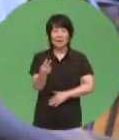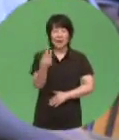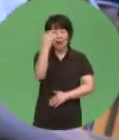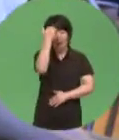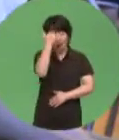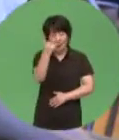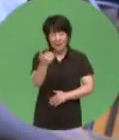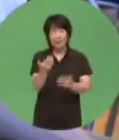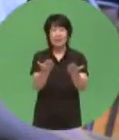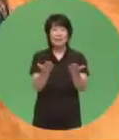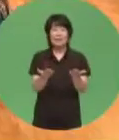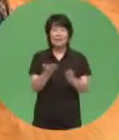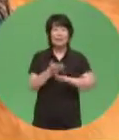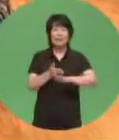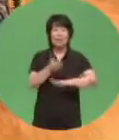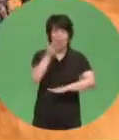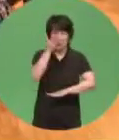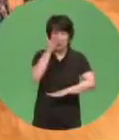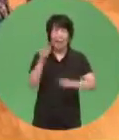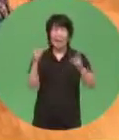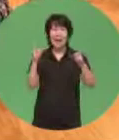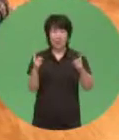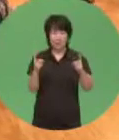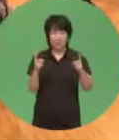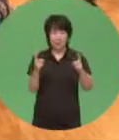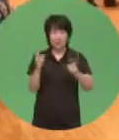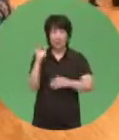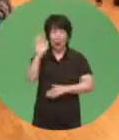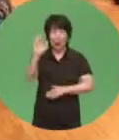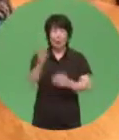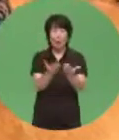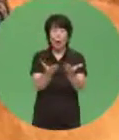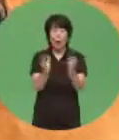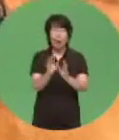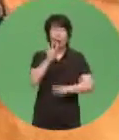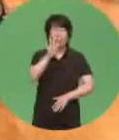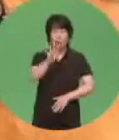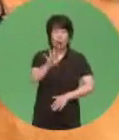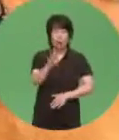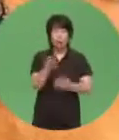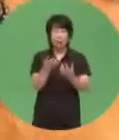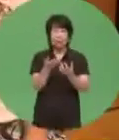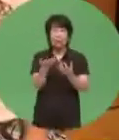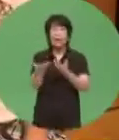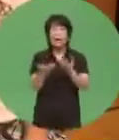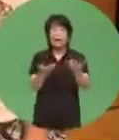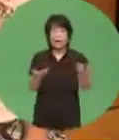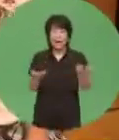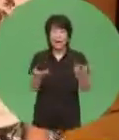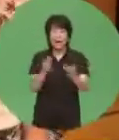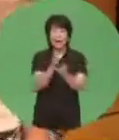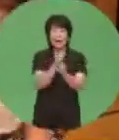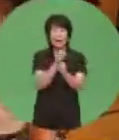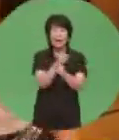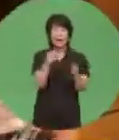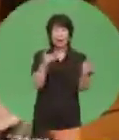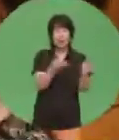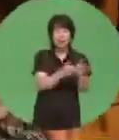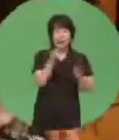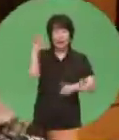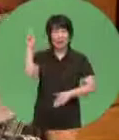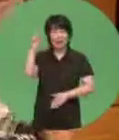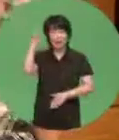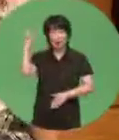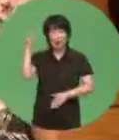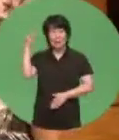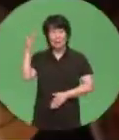べました。これから4班に分かれて最終日まで生駒市の子どもたちと一緒に行動します